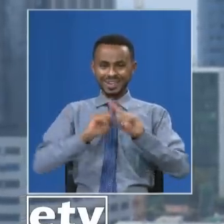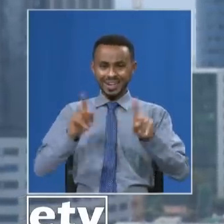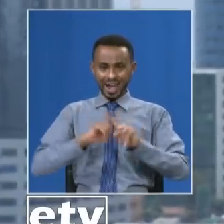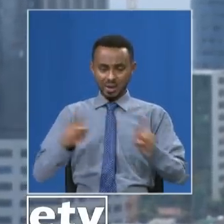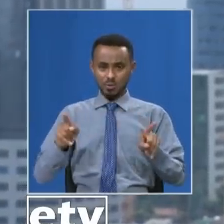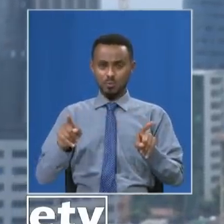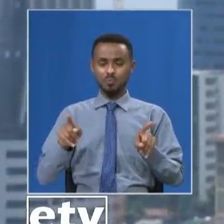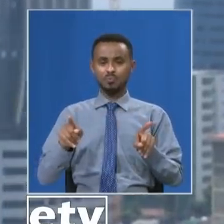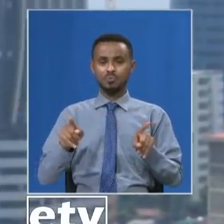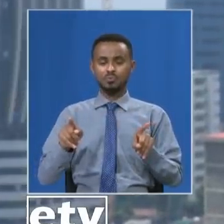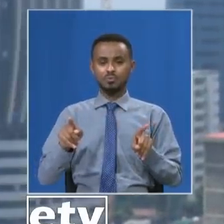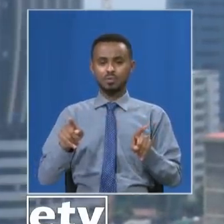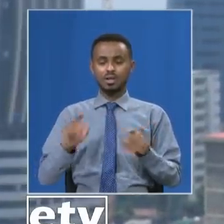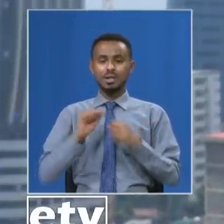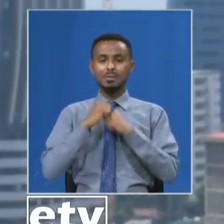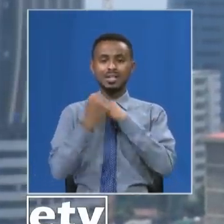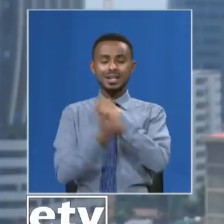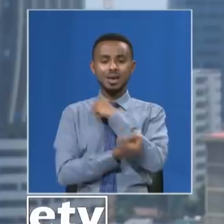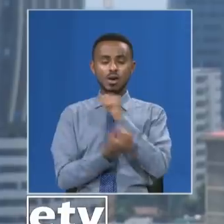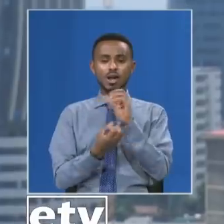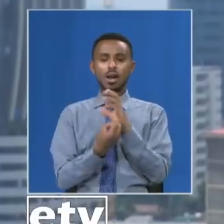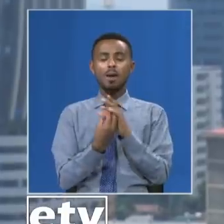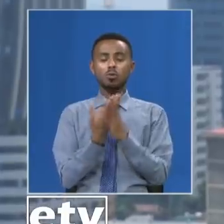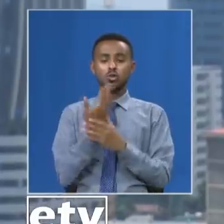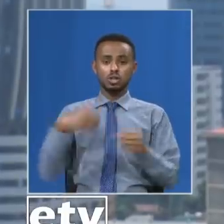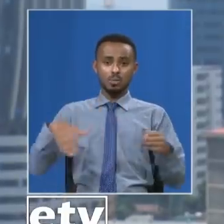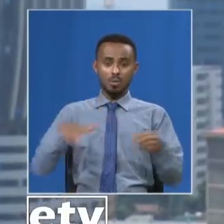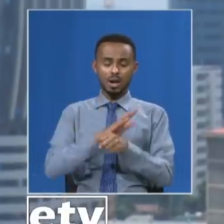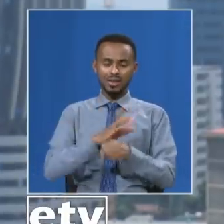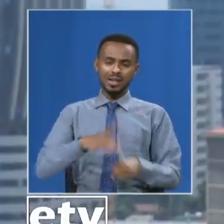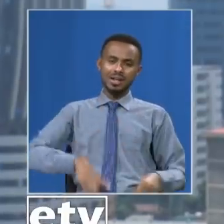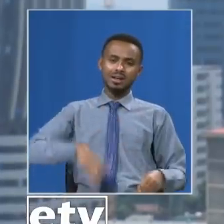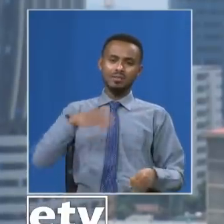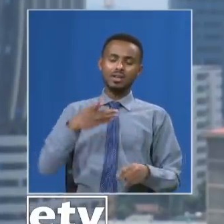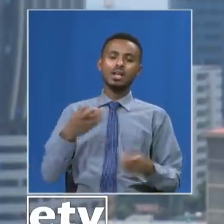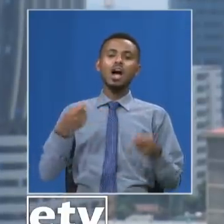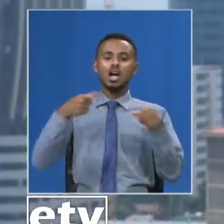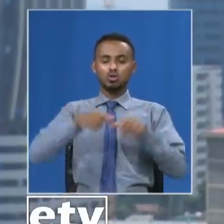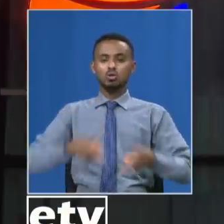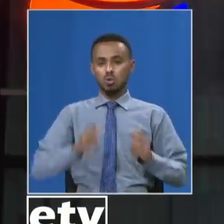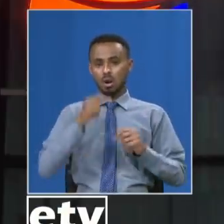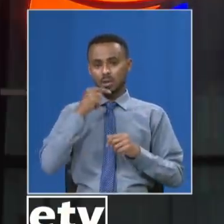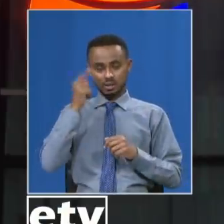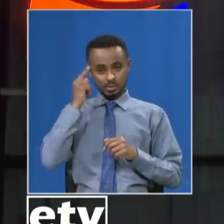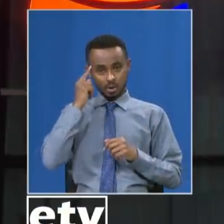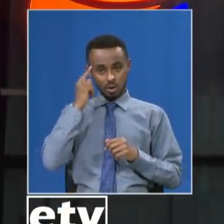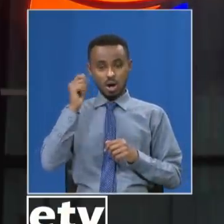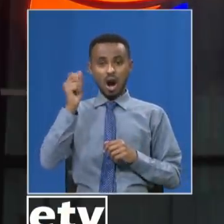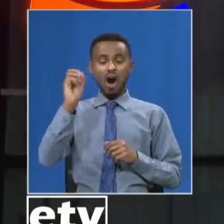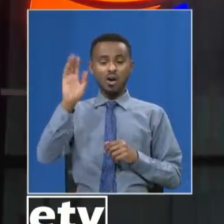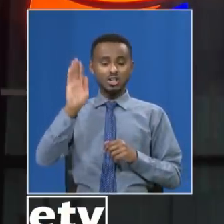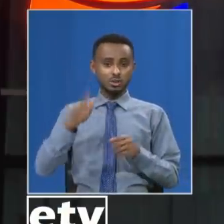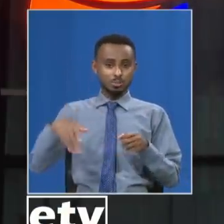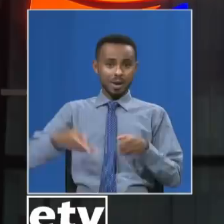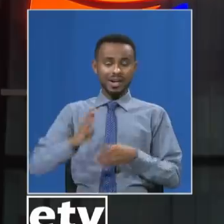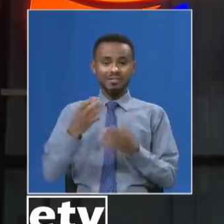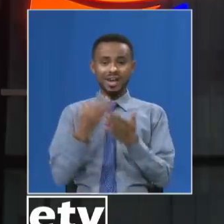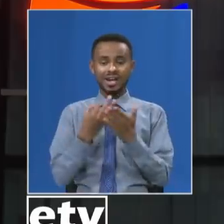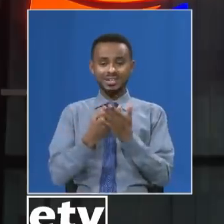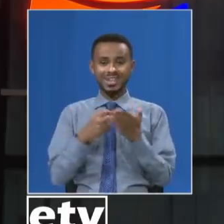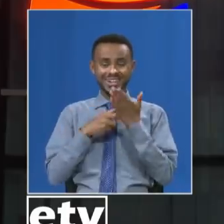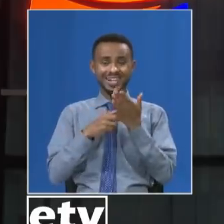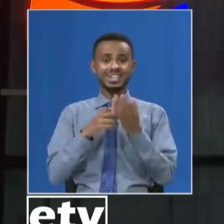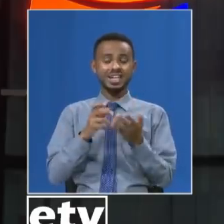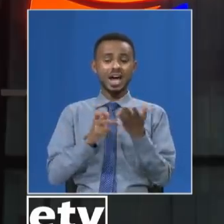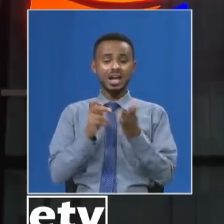የተለያዩ መሰረታዊ ልማቶችን ለማሟላት ከፍተኛ አስተዋጽኦ ይኖራል ብዬ አስባለሁ። በአዋሽ ባንክ የፋይናንስና